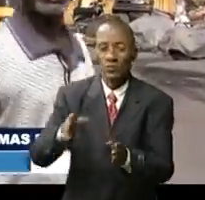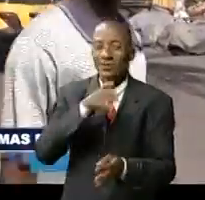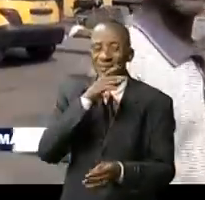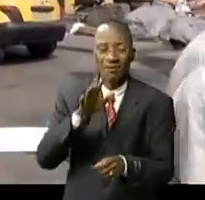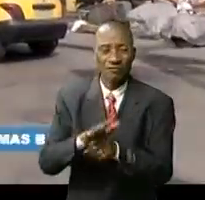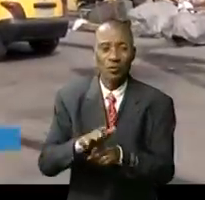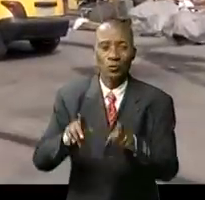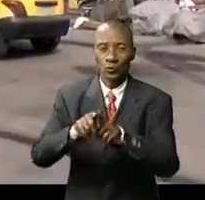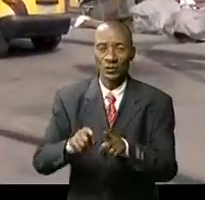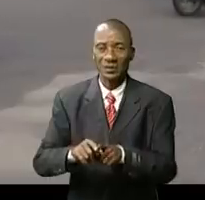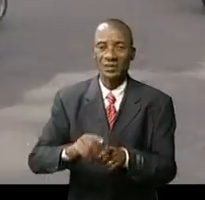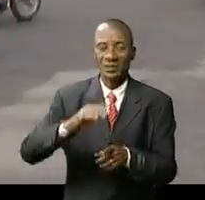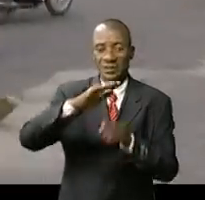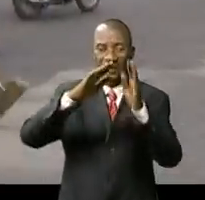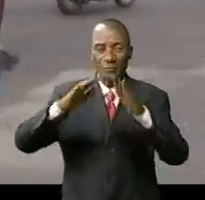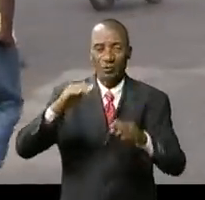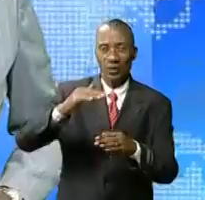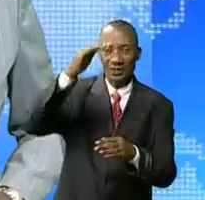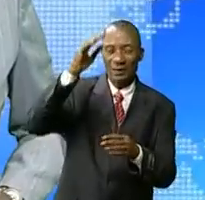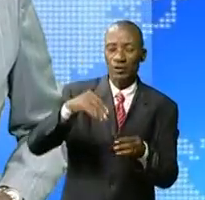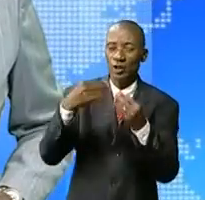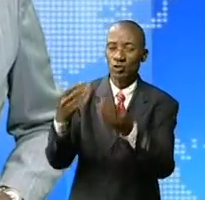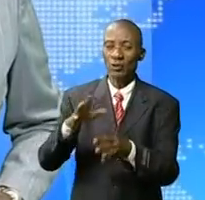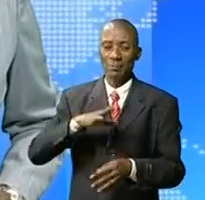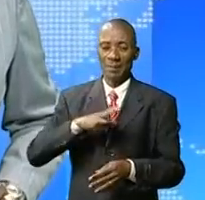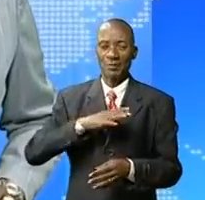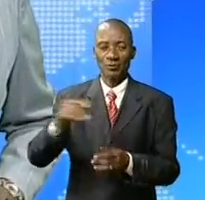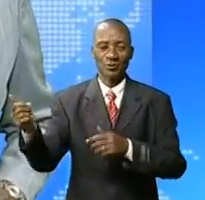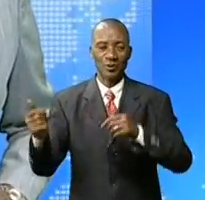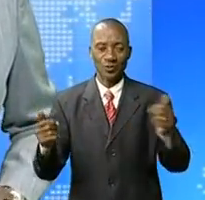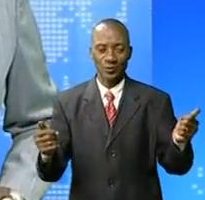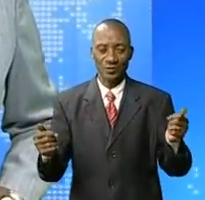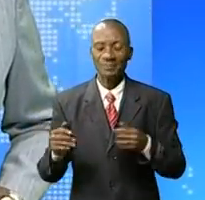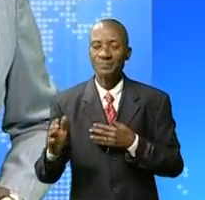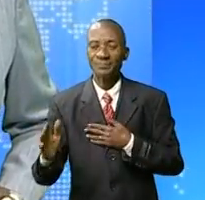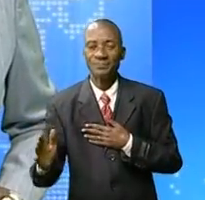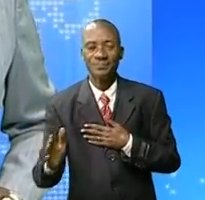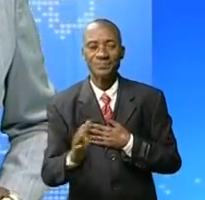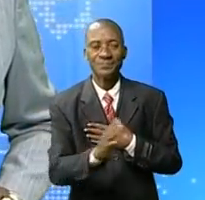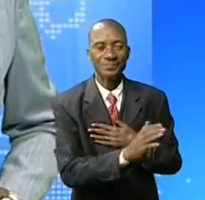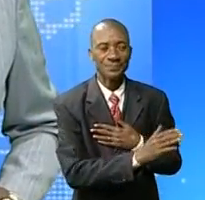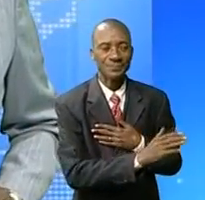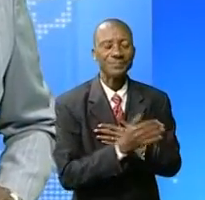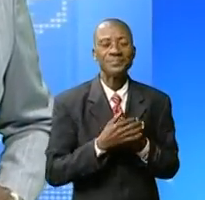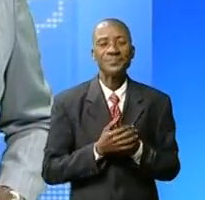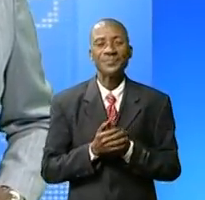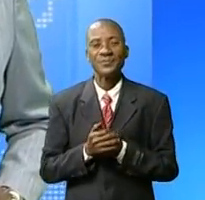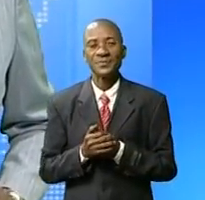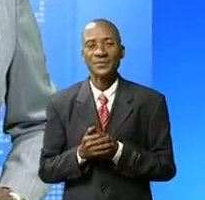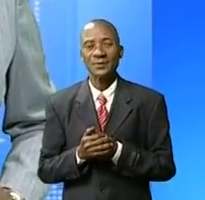des fissures sur la maison voisine. Ils ont fait le choix de rompre avec la vie de